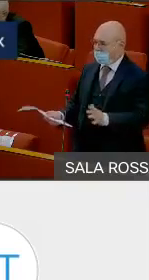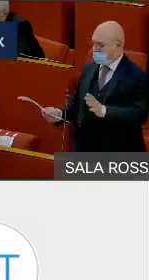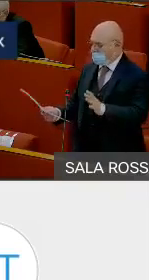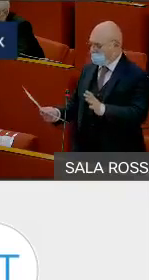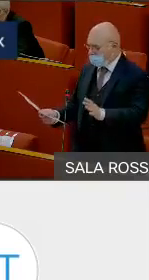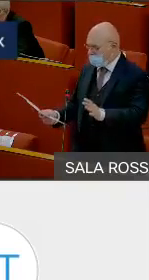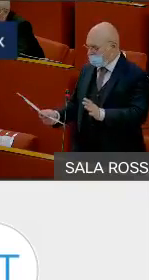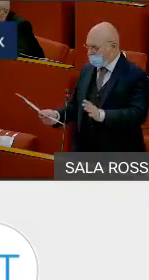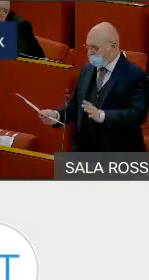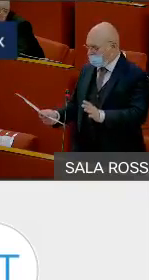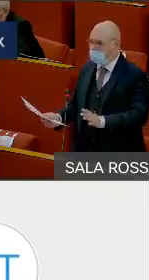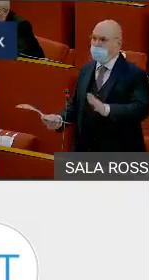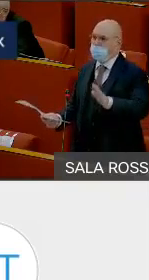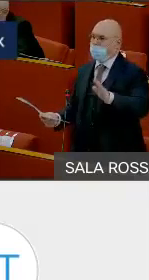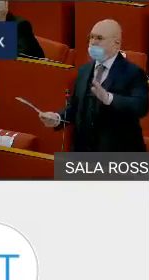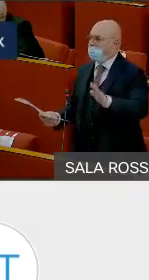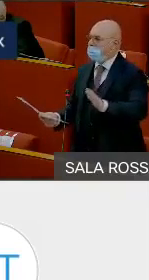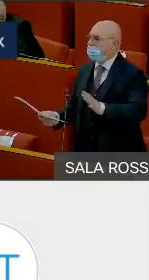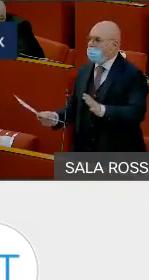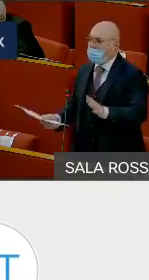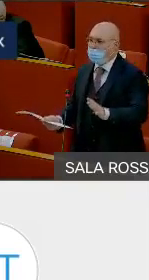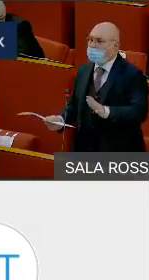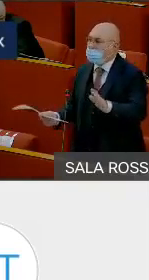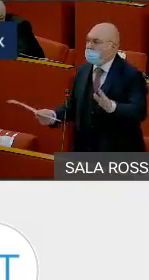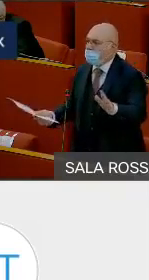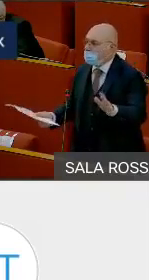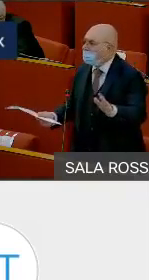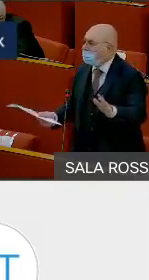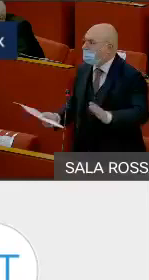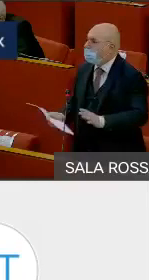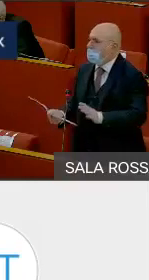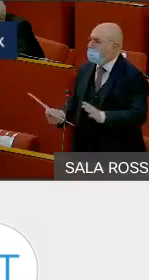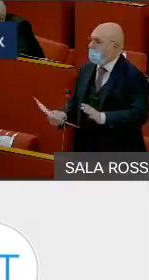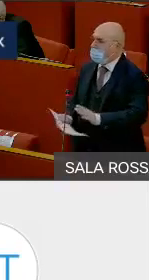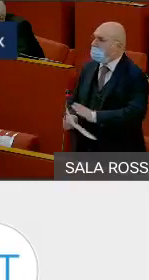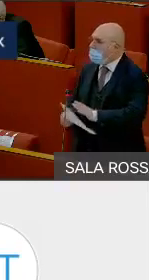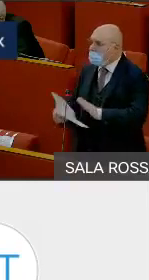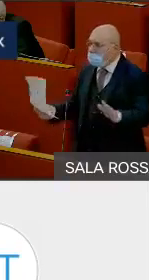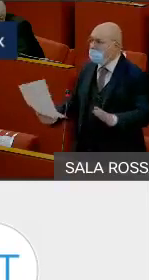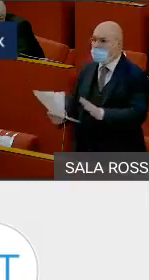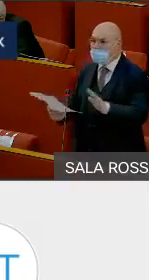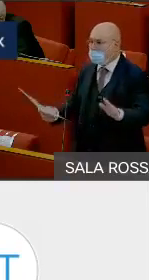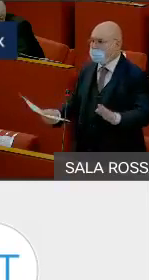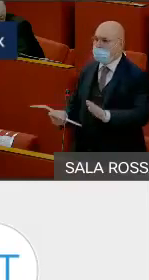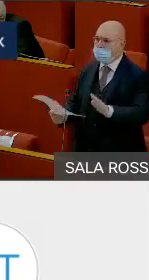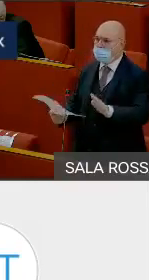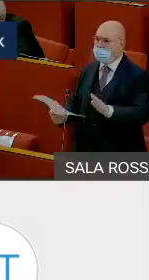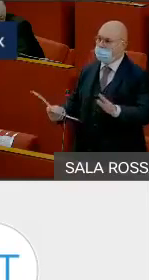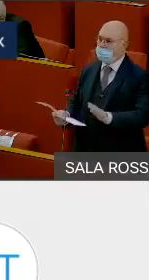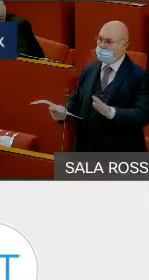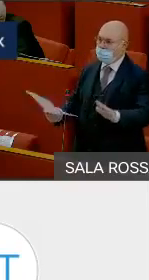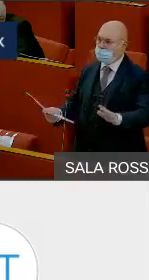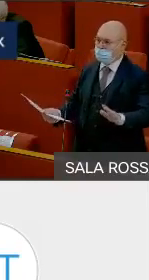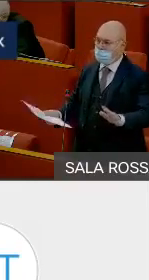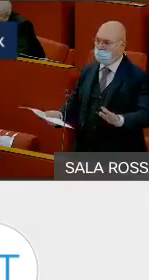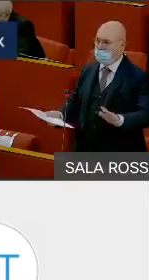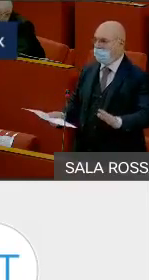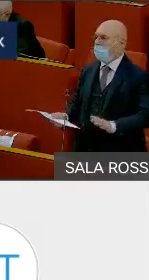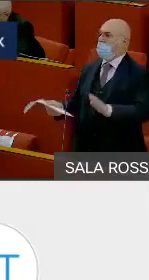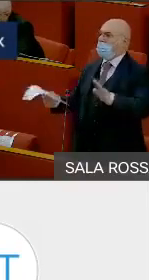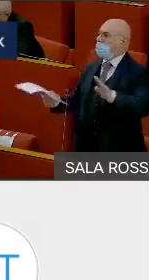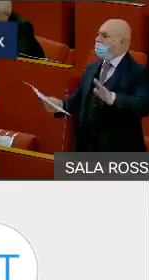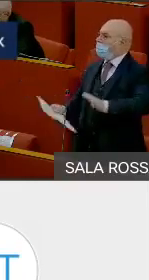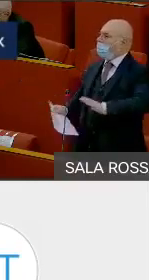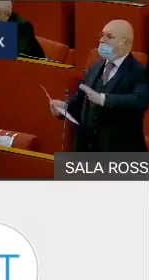da un punto di vista della delibera si legge chiaramente quel piano non consentiva di fare tutto è stato un sogno di suolo